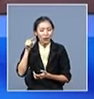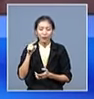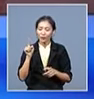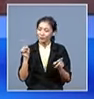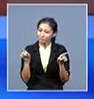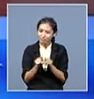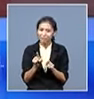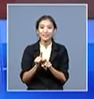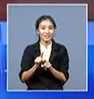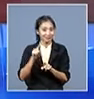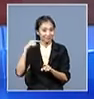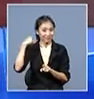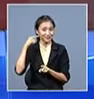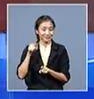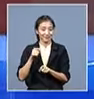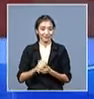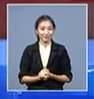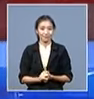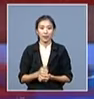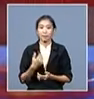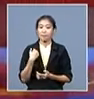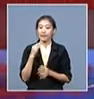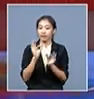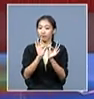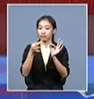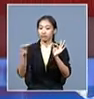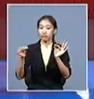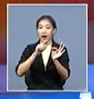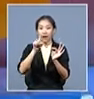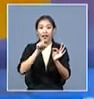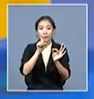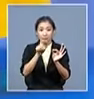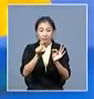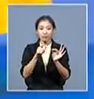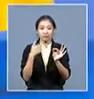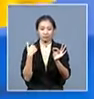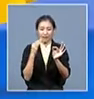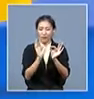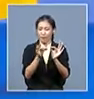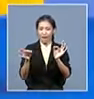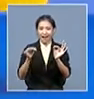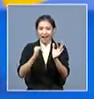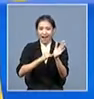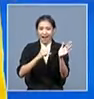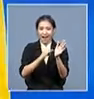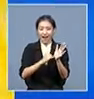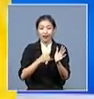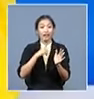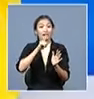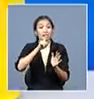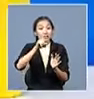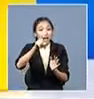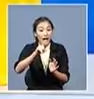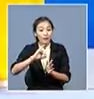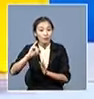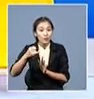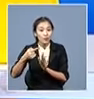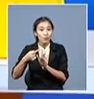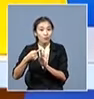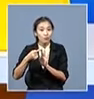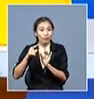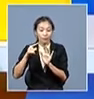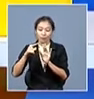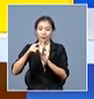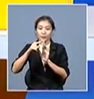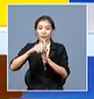ายกันที่คำถามง่ายสุดติ่งริงไมเบลนะคะวันนี้ค่ะน้องแม่จุ๋มปอยเด้งดาวรุ่งพุ่งแรงซูเปอร์สตา